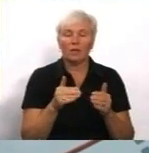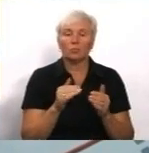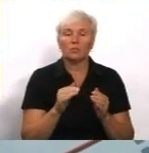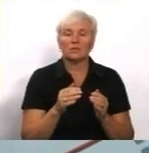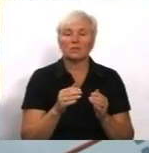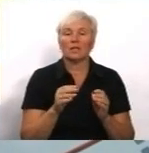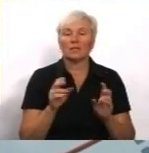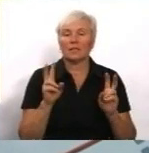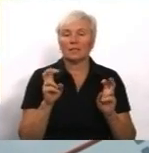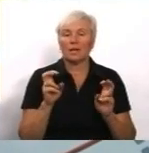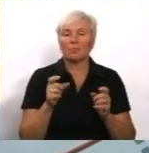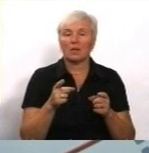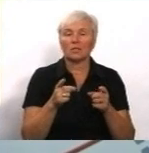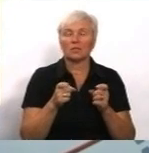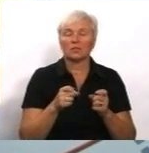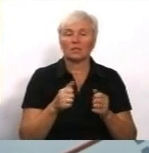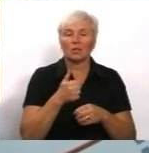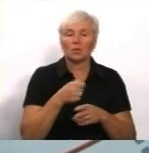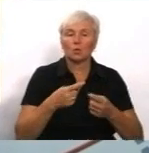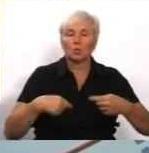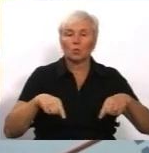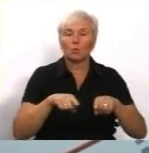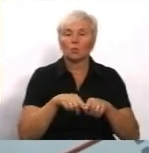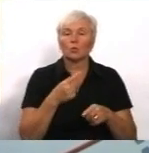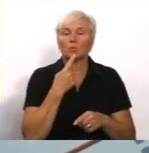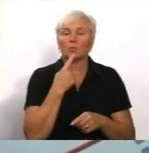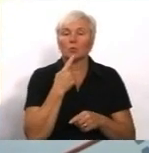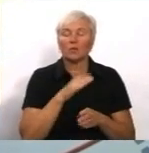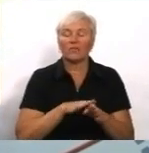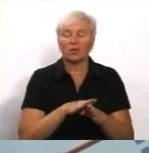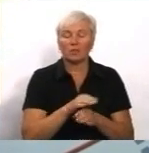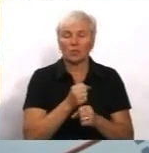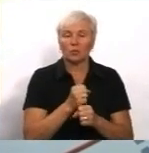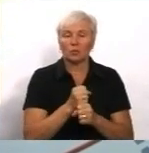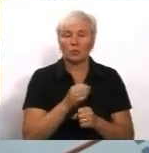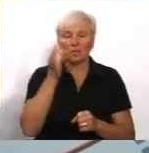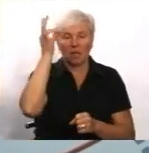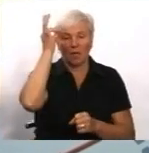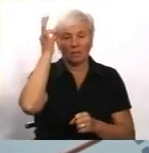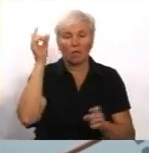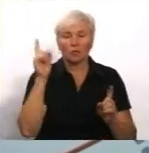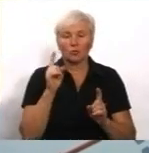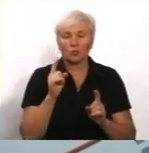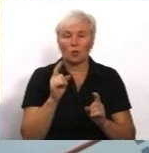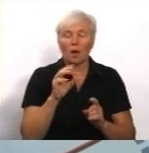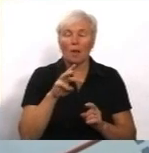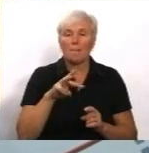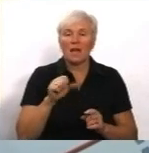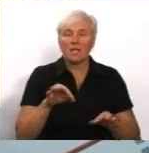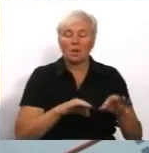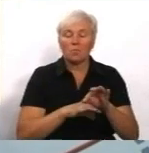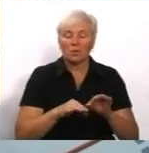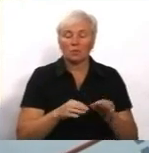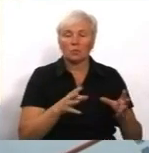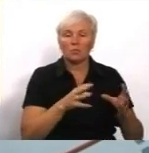де посадовці державних структур звітують про результати виконаних робіт. Нагадаю, що це спільний медіапроект «Суспільного мовника»